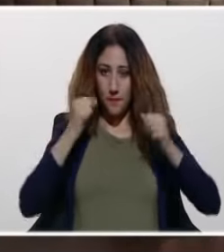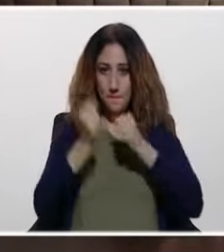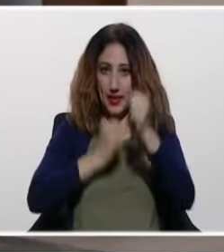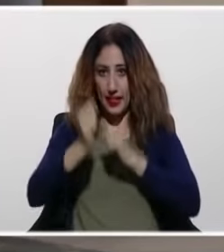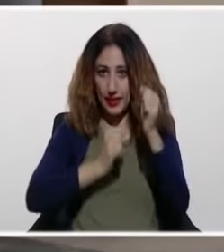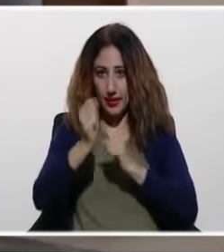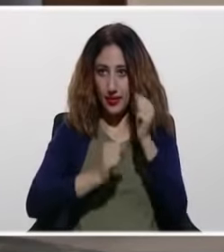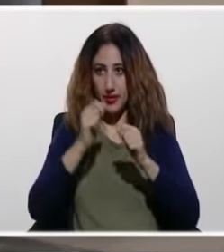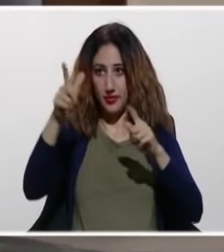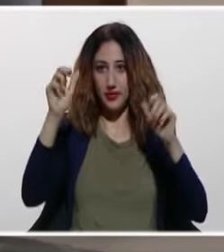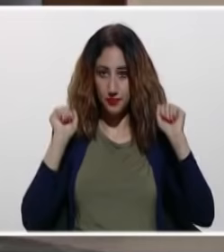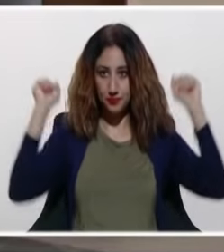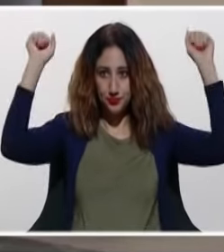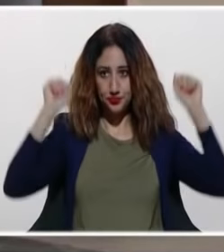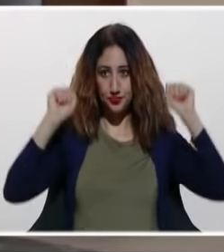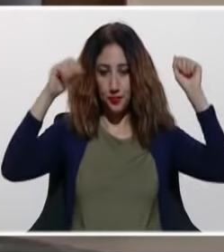مسافة.